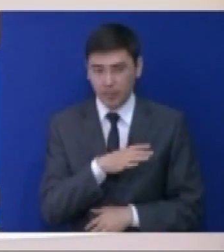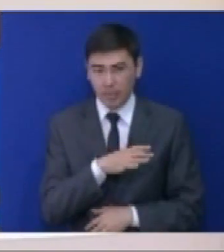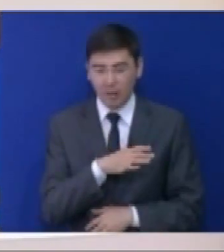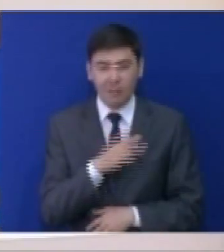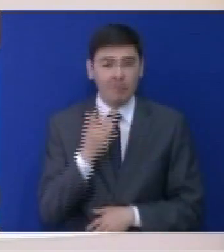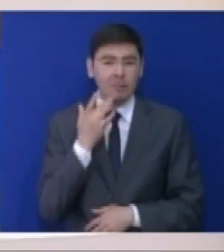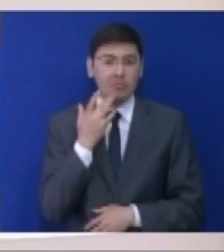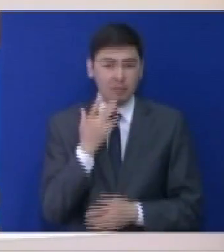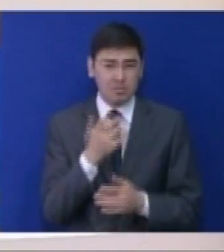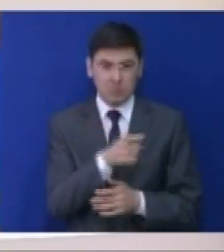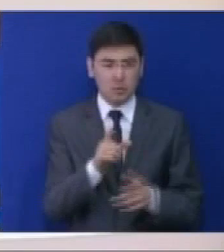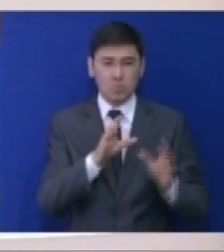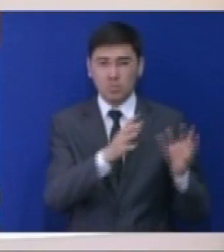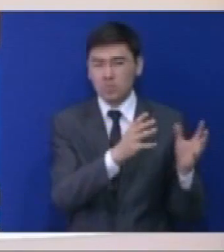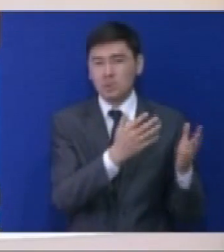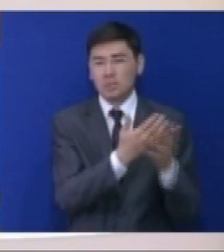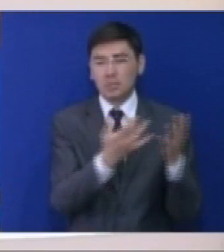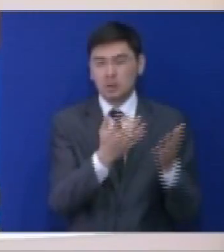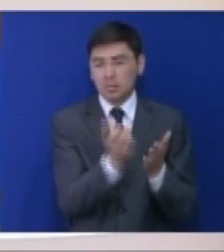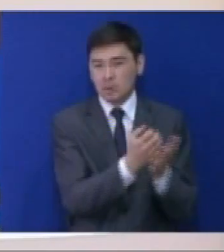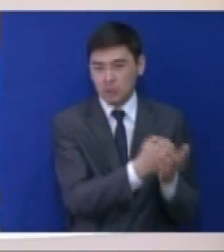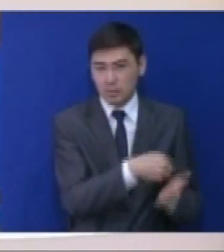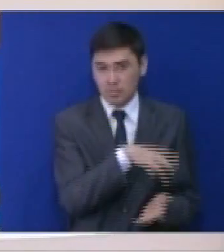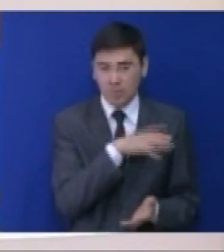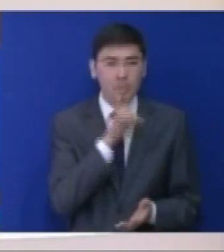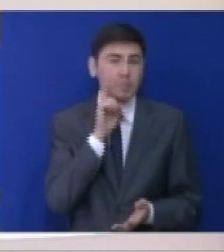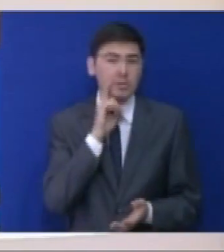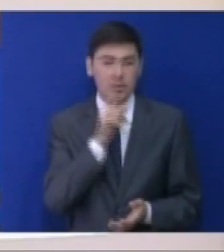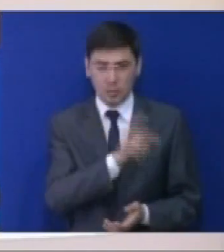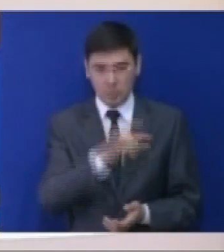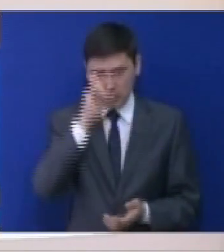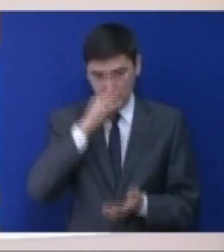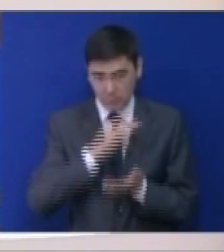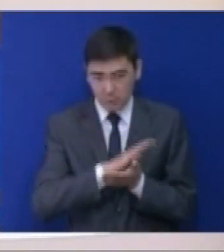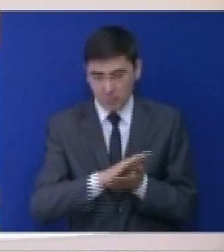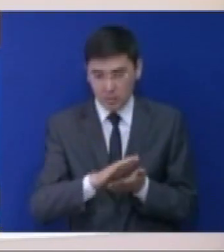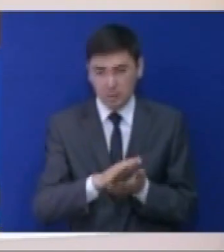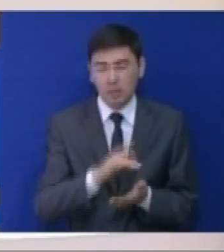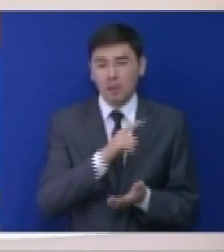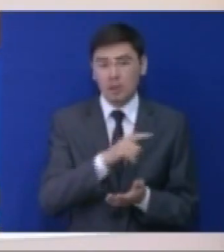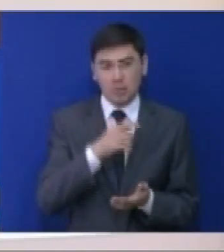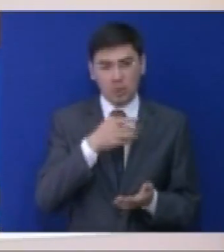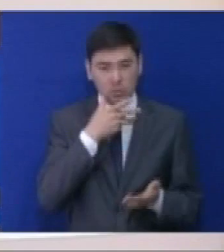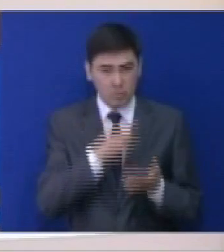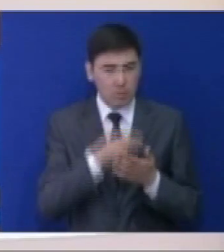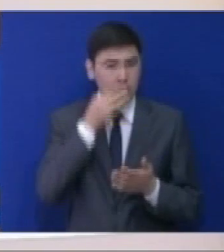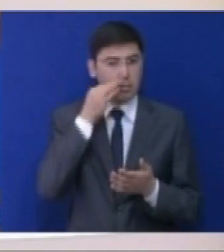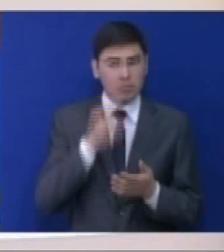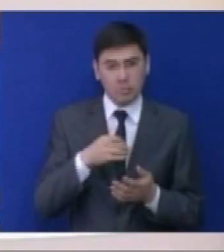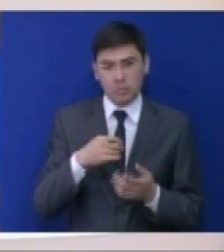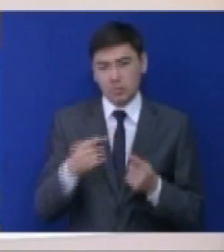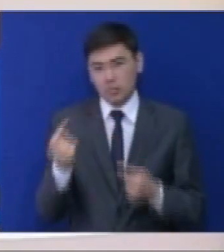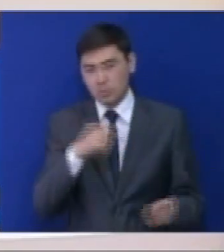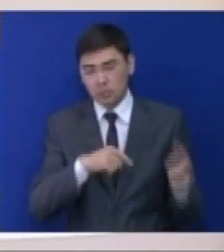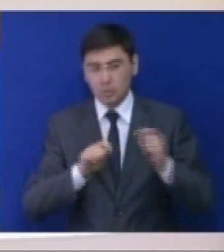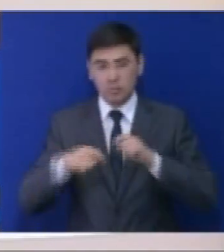шара түрлі салаларда жетістіктерге қол жеткізіп жүрген жас қазақстандықтардың өзара тәжірибе алмасуына бағытталған. Айта